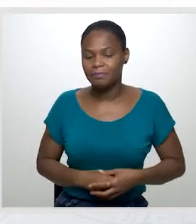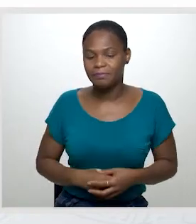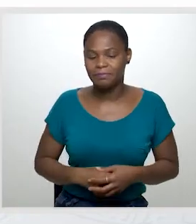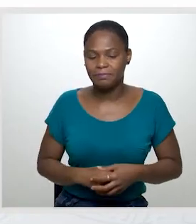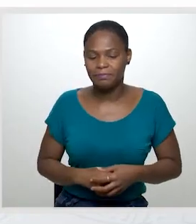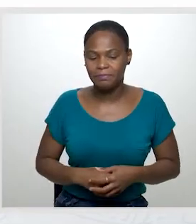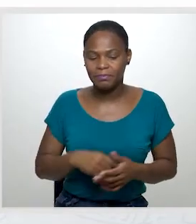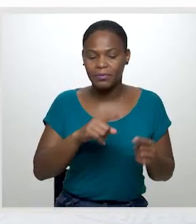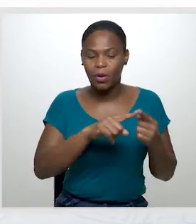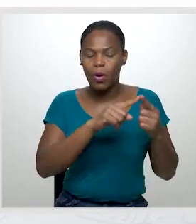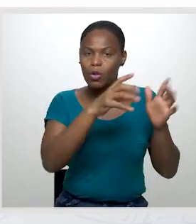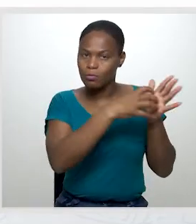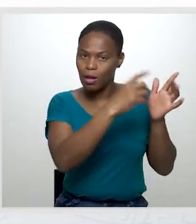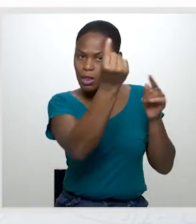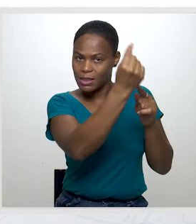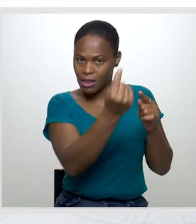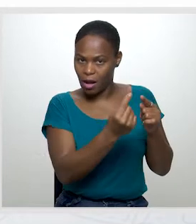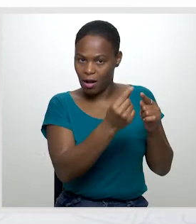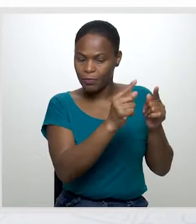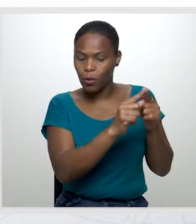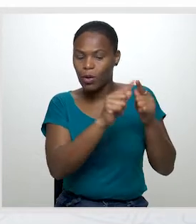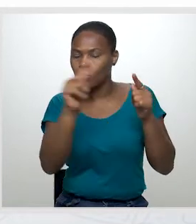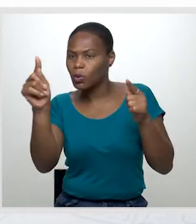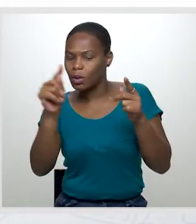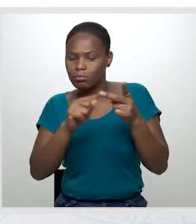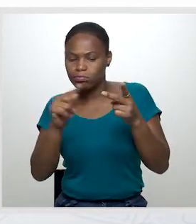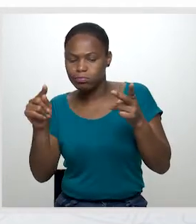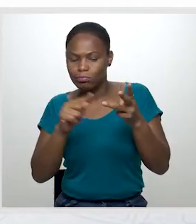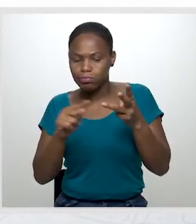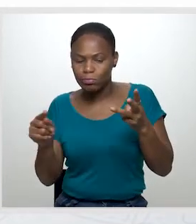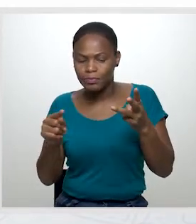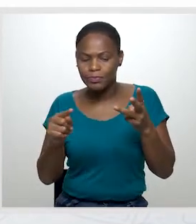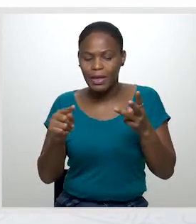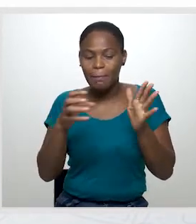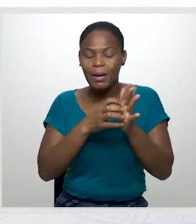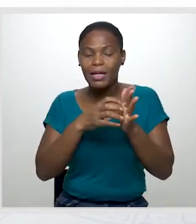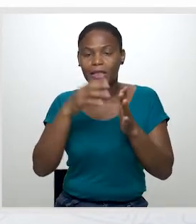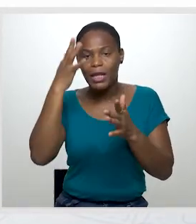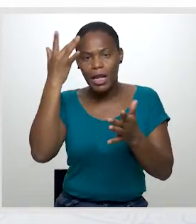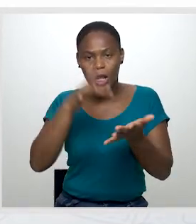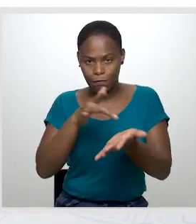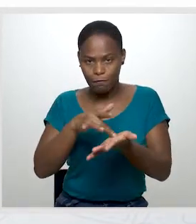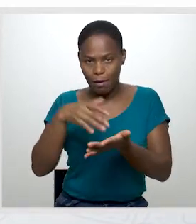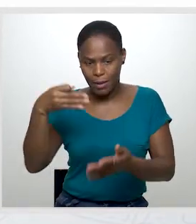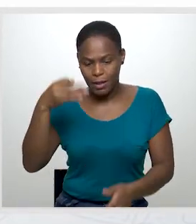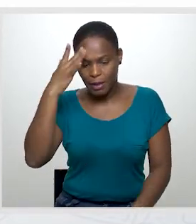les dessins suivants et les images de la page 36 et 37 ou de ta fiche